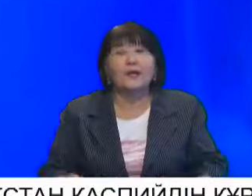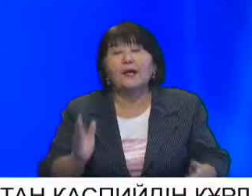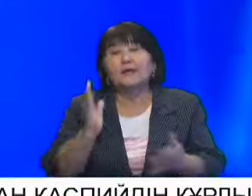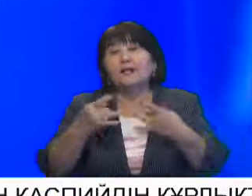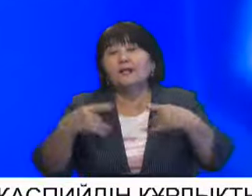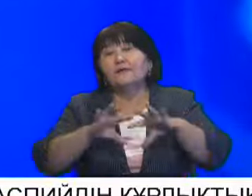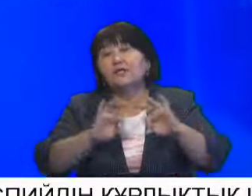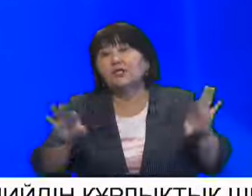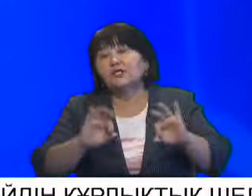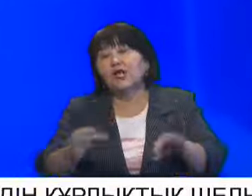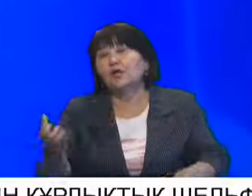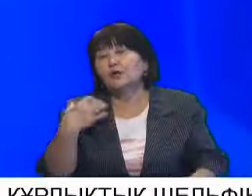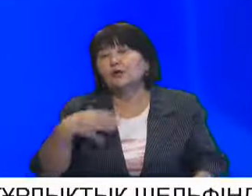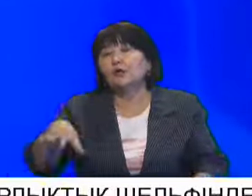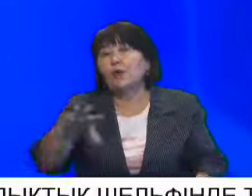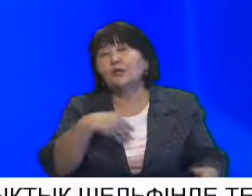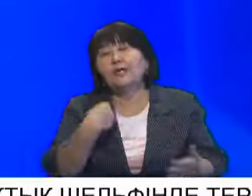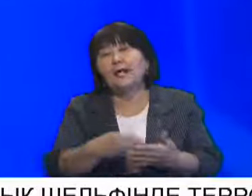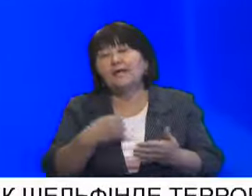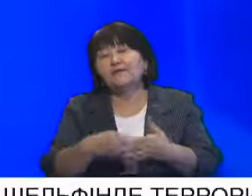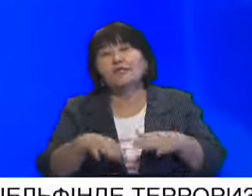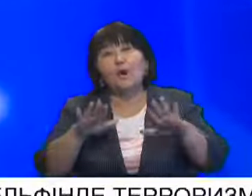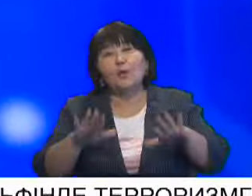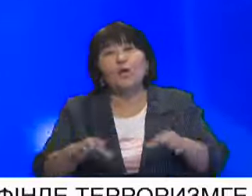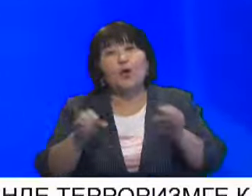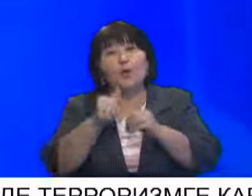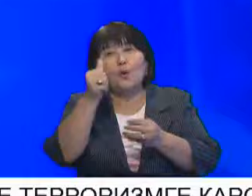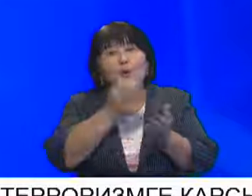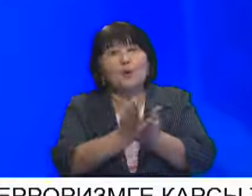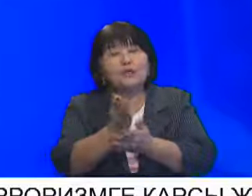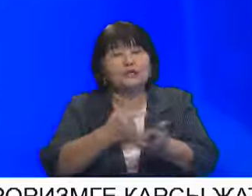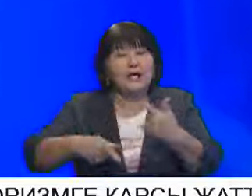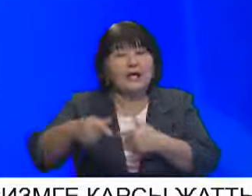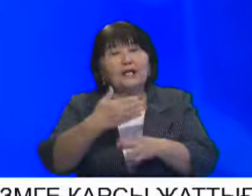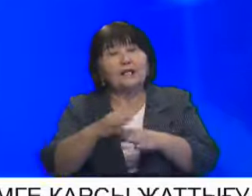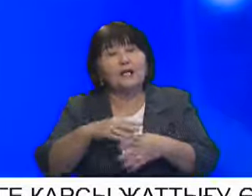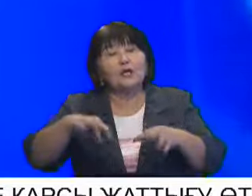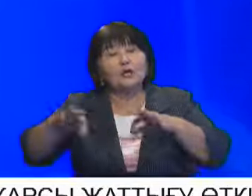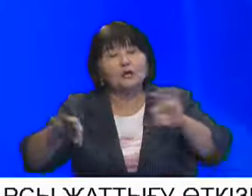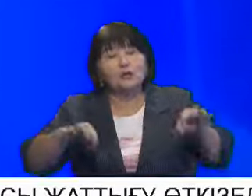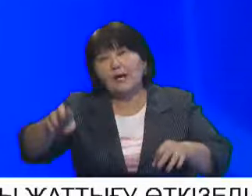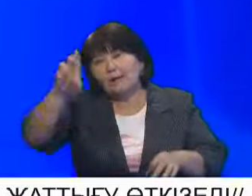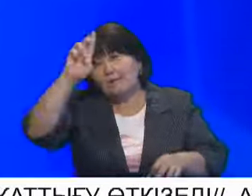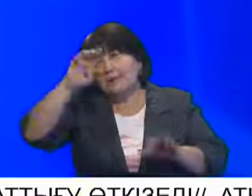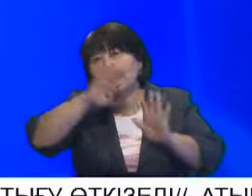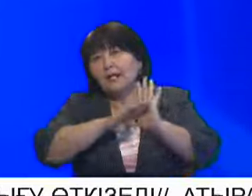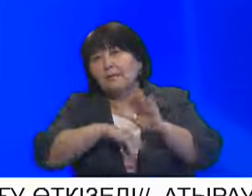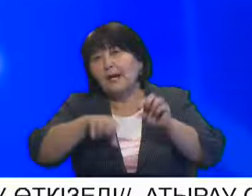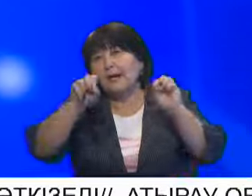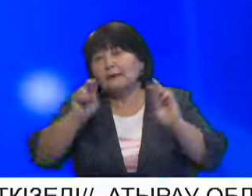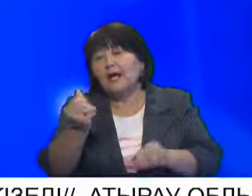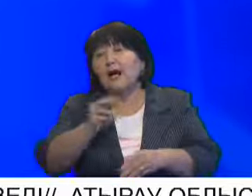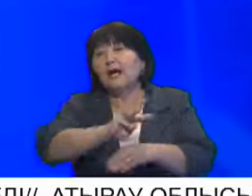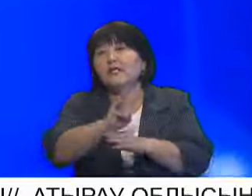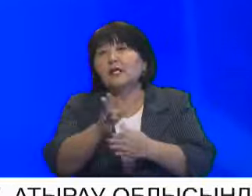Тікелей эфирде жаңалықтар. Қызылорда өңірлік инвестициялық орталығы 10 жылдан бері кәсіпкерлік саласындағы жобаларды мемлекеттік бағдарлама аясында қаржыландырып